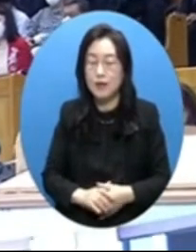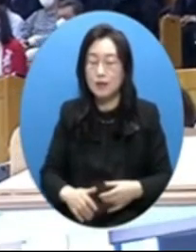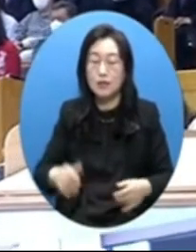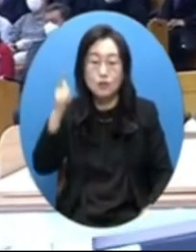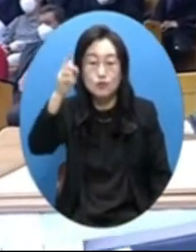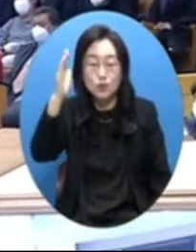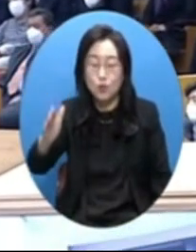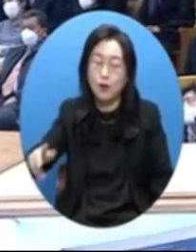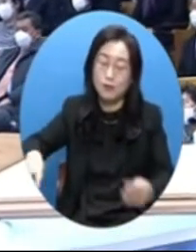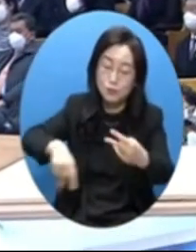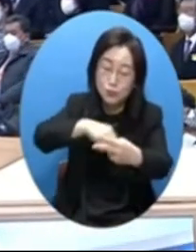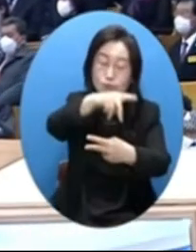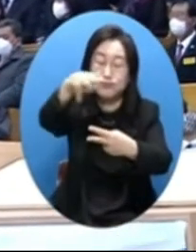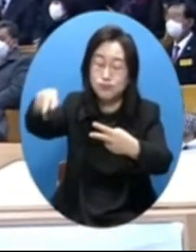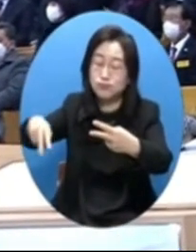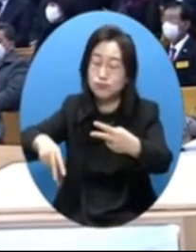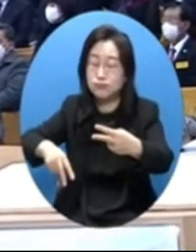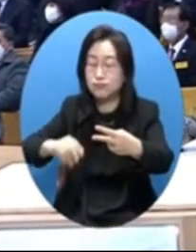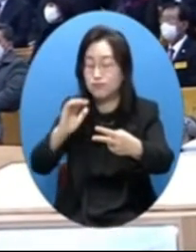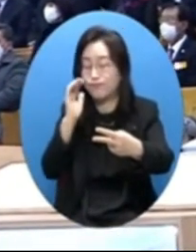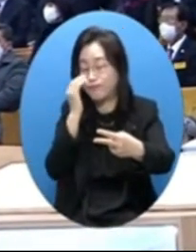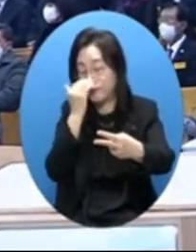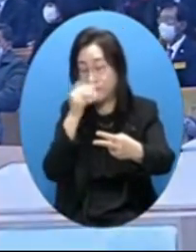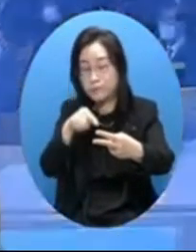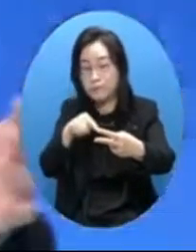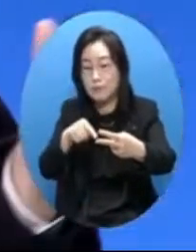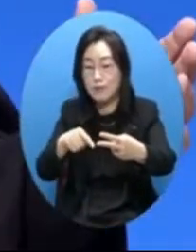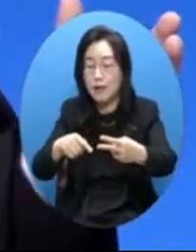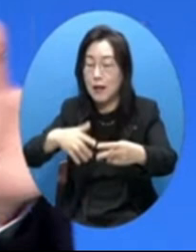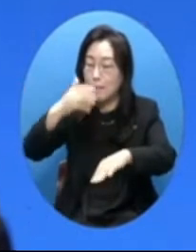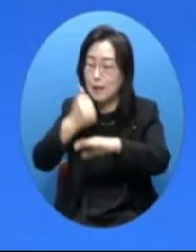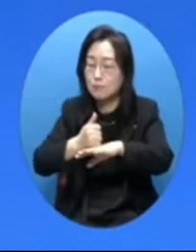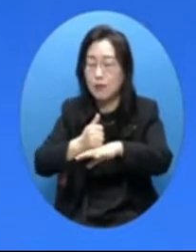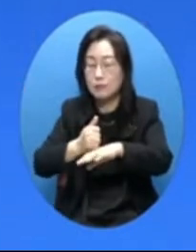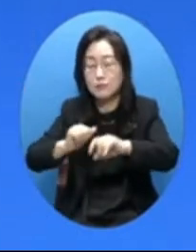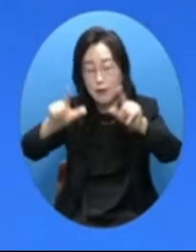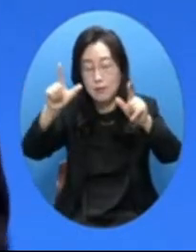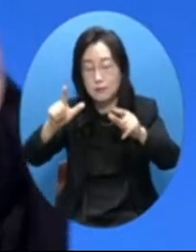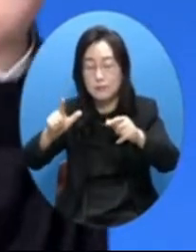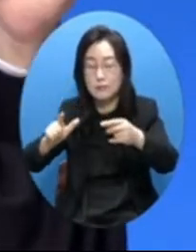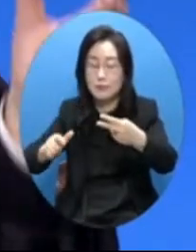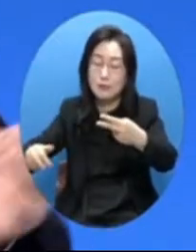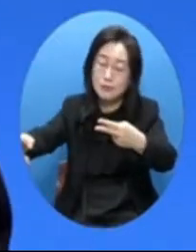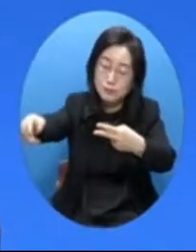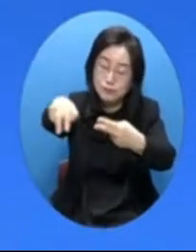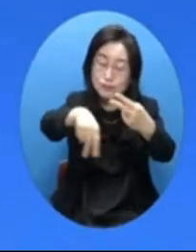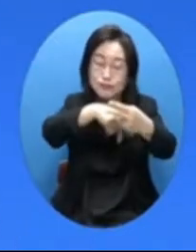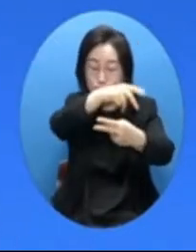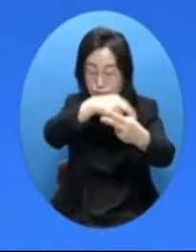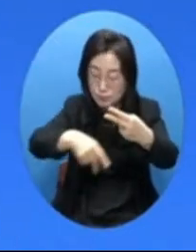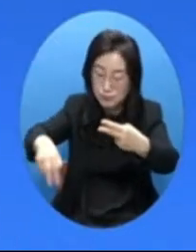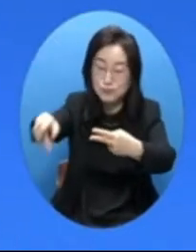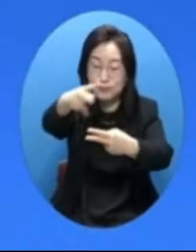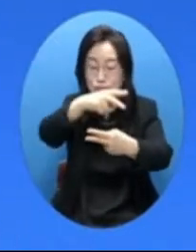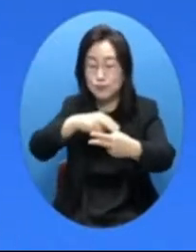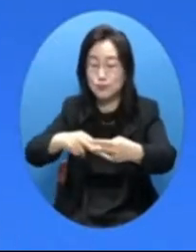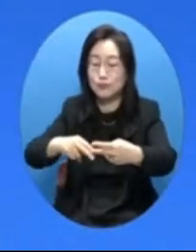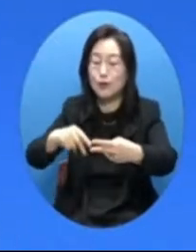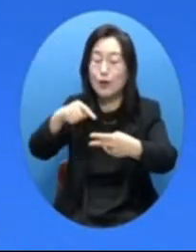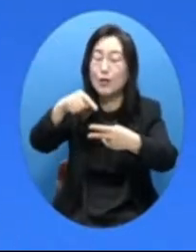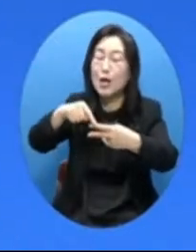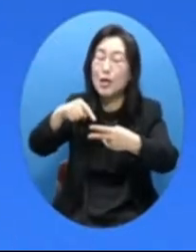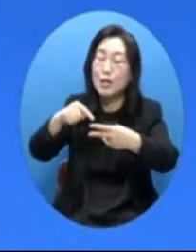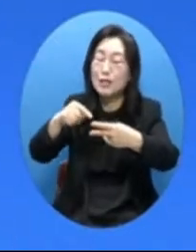엿새 동안 돌 때는 아무런 변화가 없었습니다 마지막 날 6번으로 돌아도 아무런 변화가 없었습니다 위에서 여리고 의사들은 조롱하고